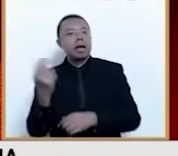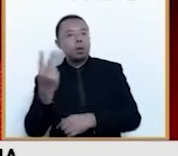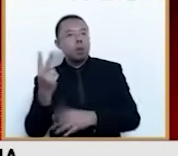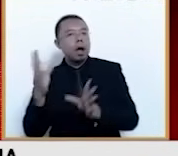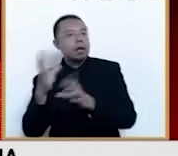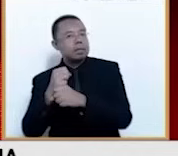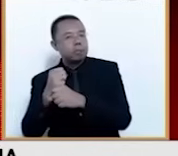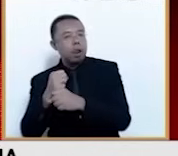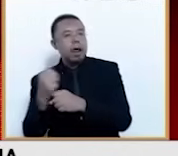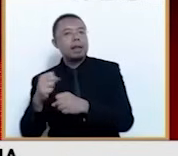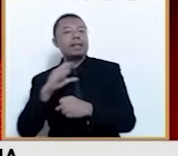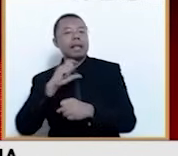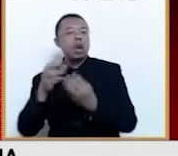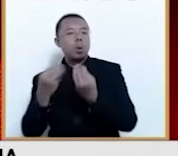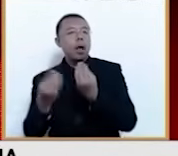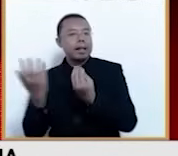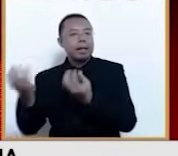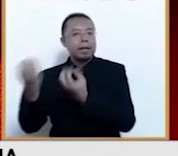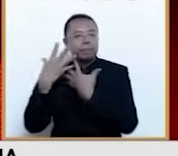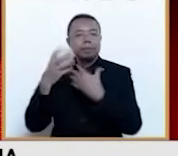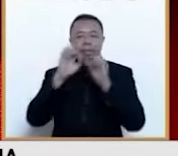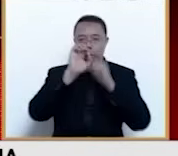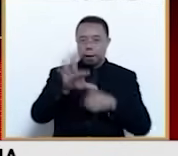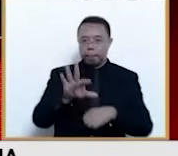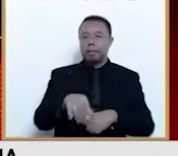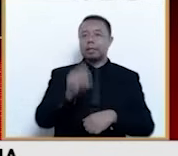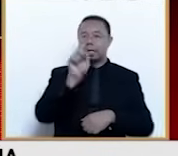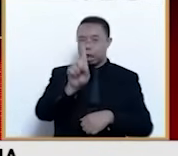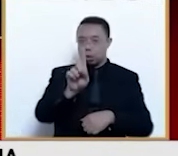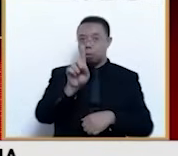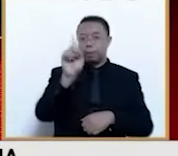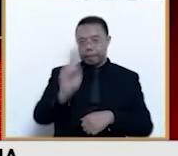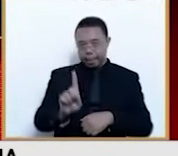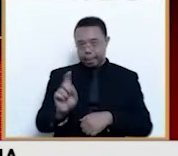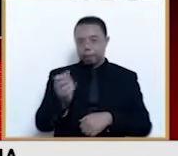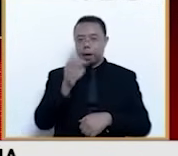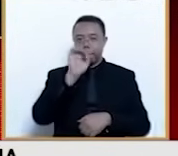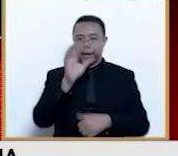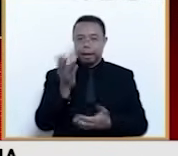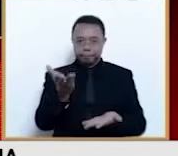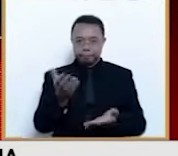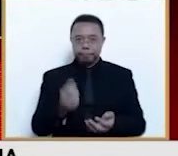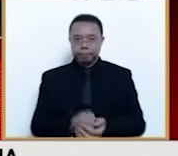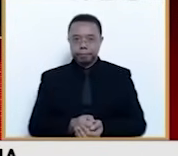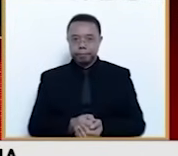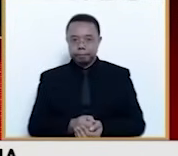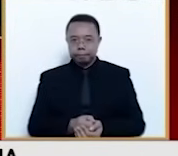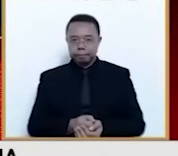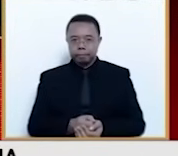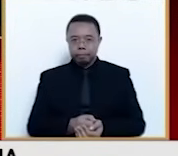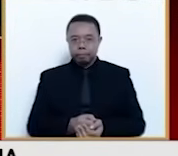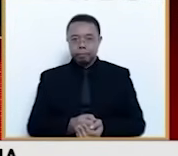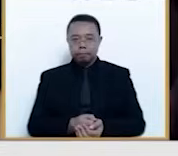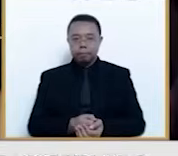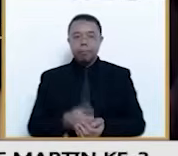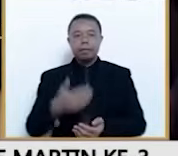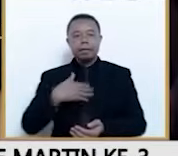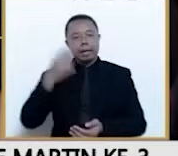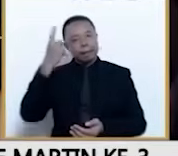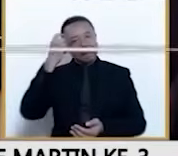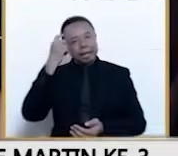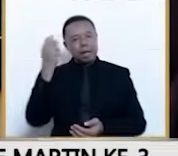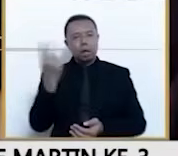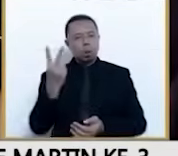calon wakil gubernur. Waktu Anda menjawab sama 1 menit dan akan dimulai sejak Anda berbicara. Kami persilakan, Bapak. Saya